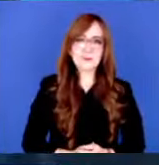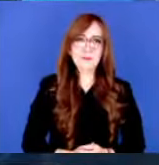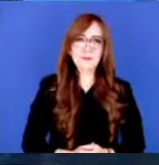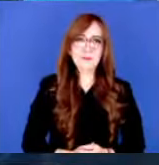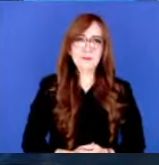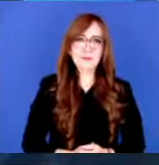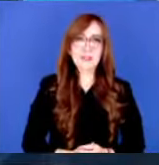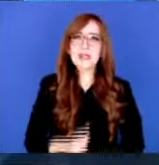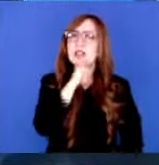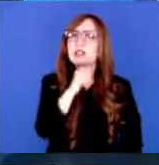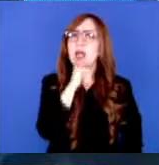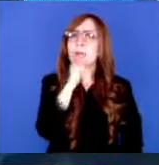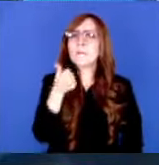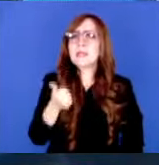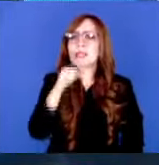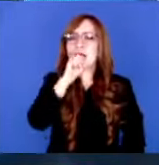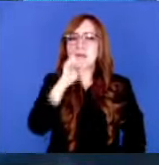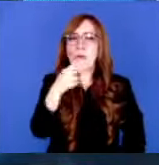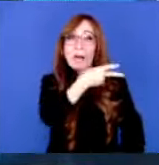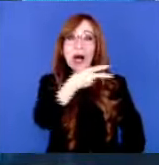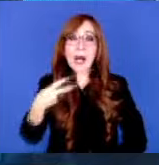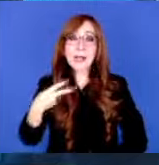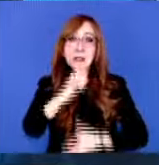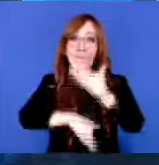Siapa yang bisa jawab apa hilirisasi?